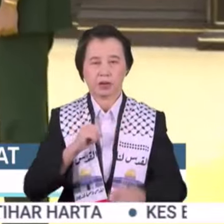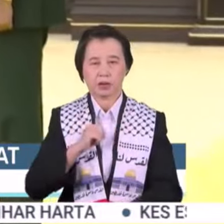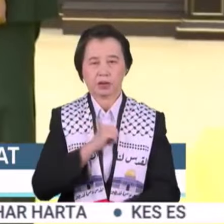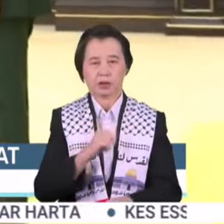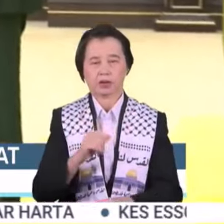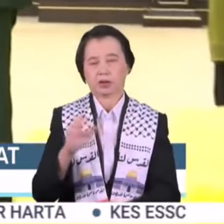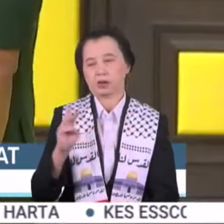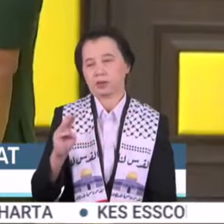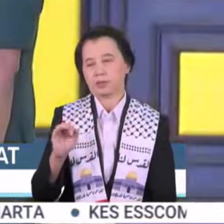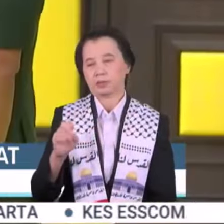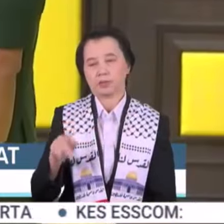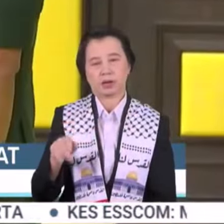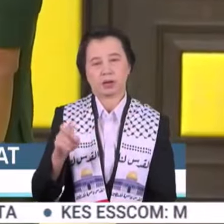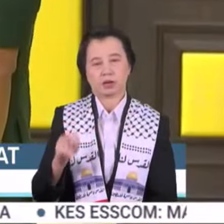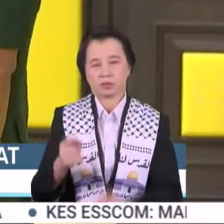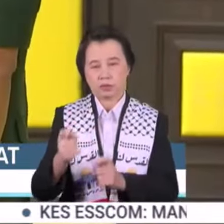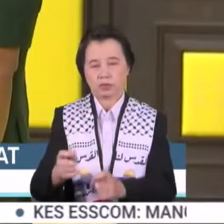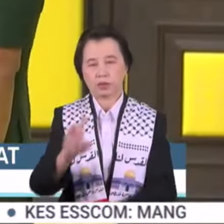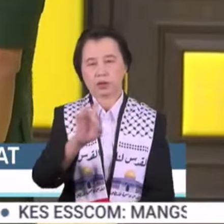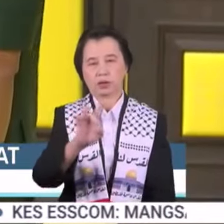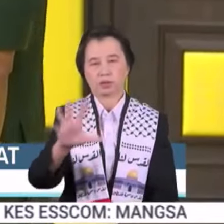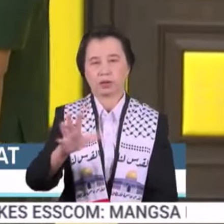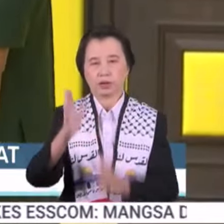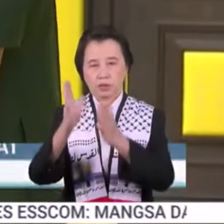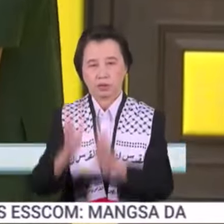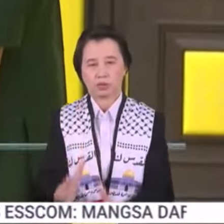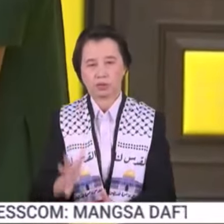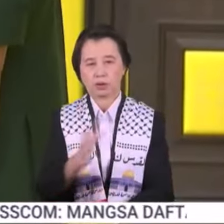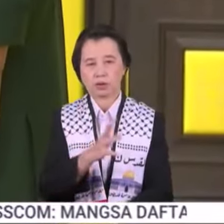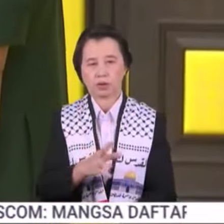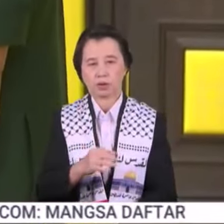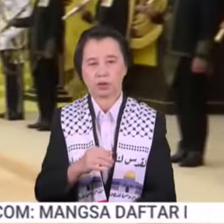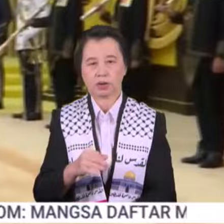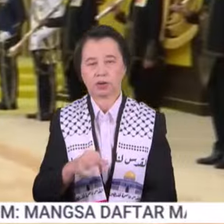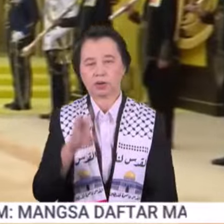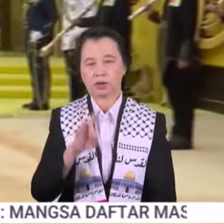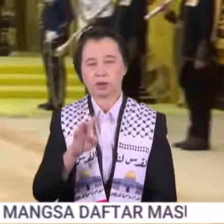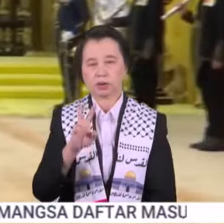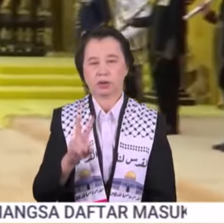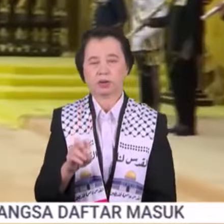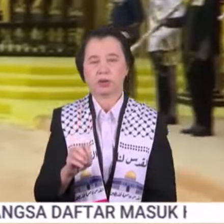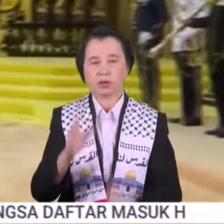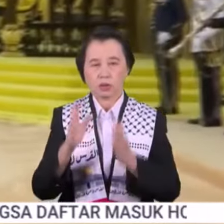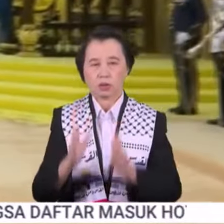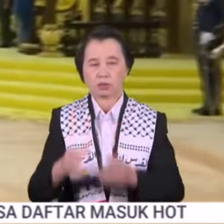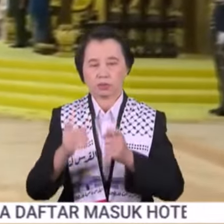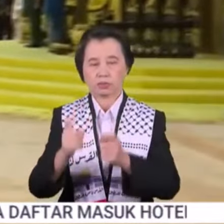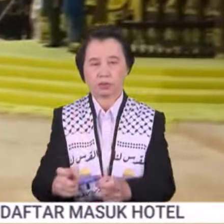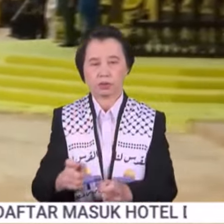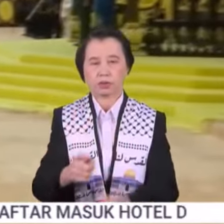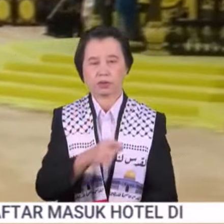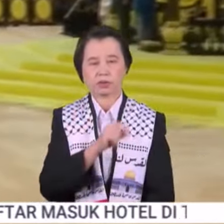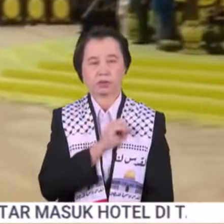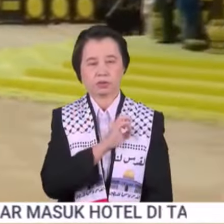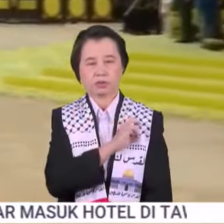Mangku negara dikurniakan kepada 85 individu dan 98 individu dikurniakan pingat pangkuan negara